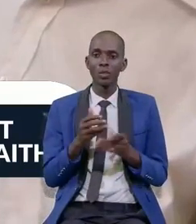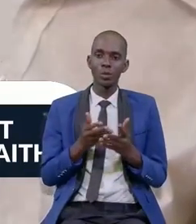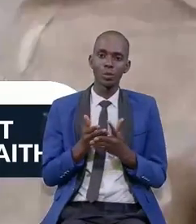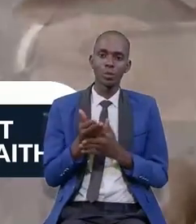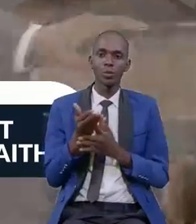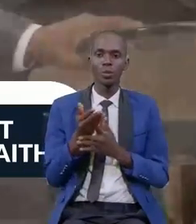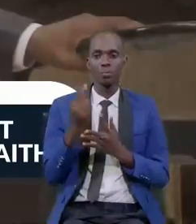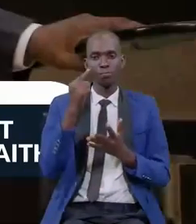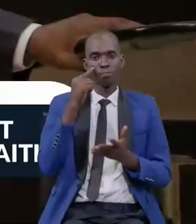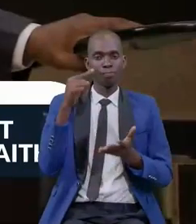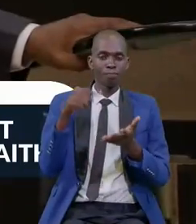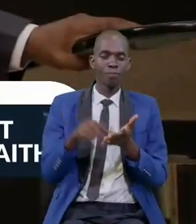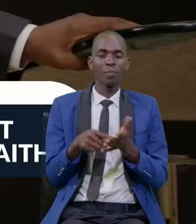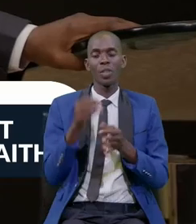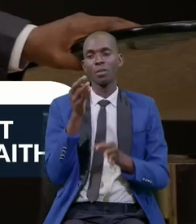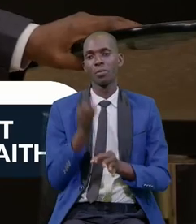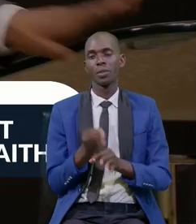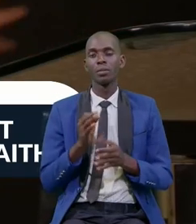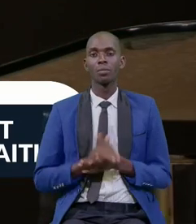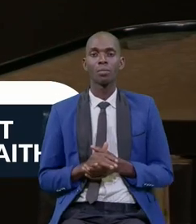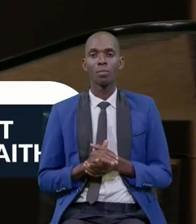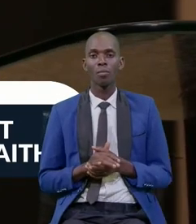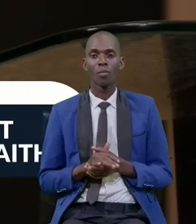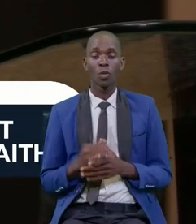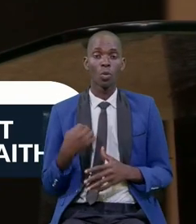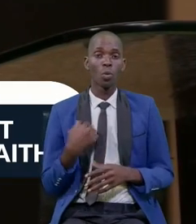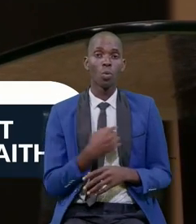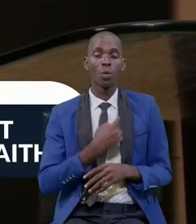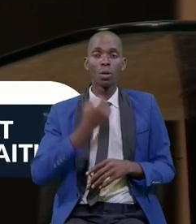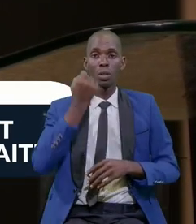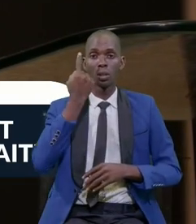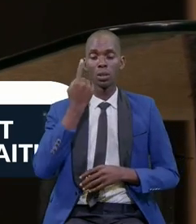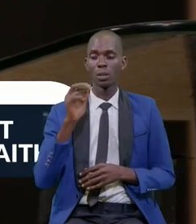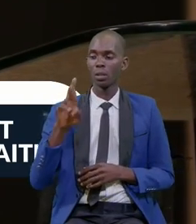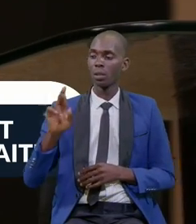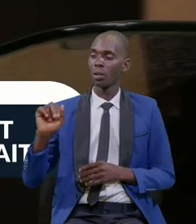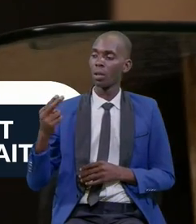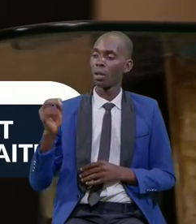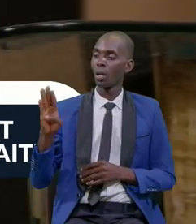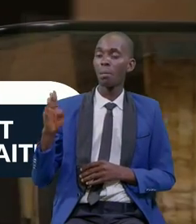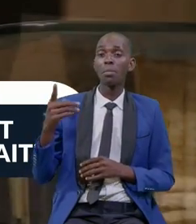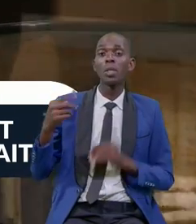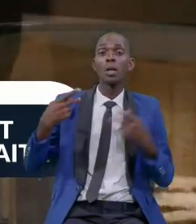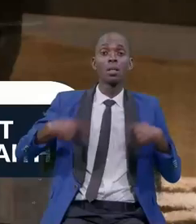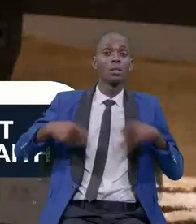à travers la foi reconnue. Comprenez, Rahab, la prostituée,